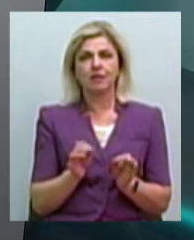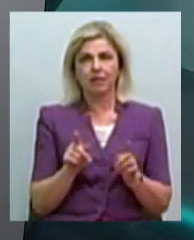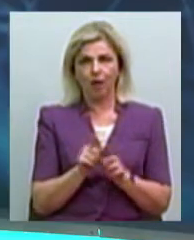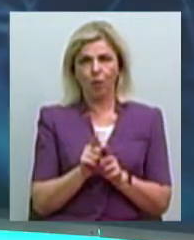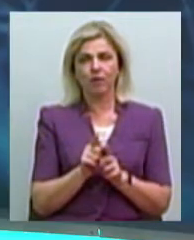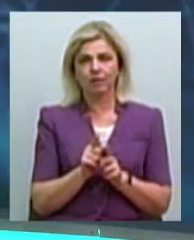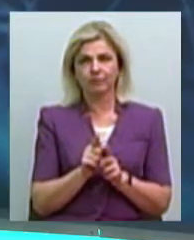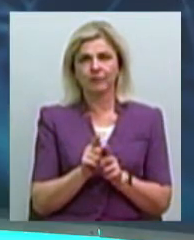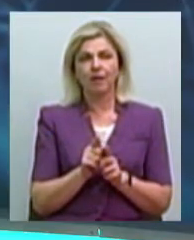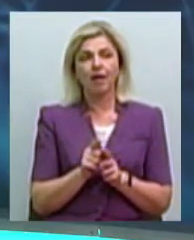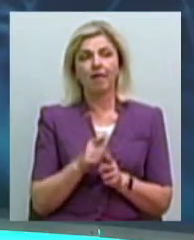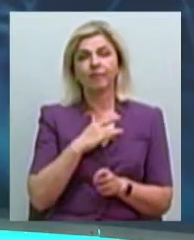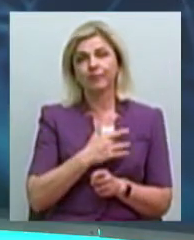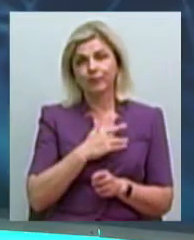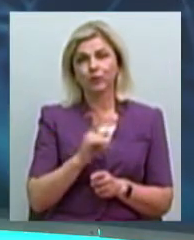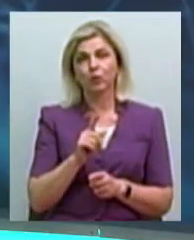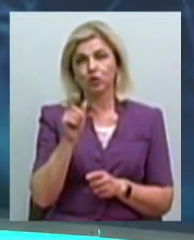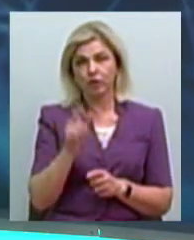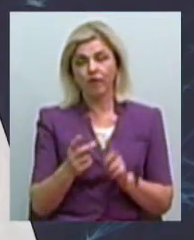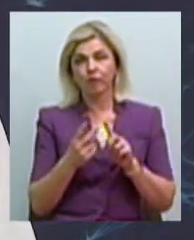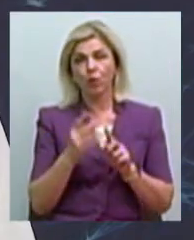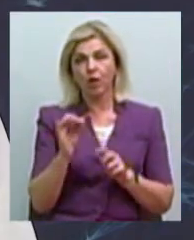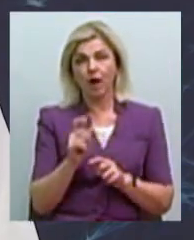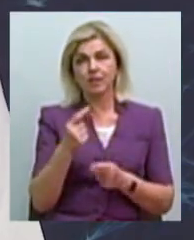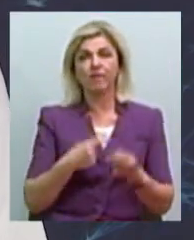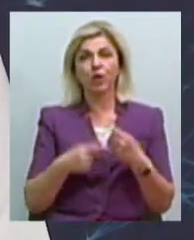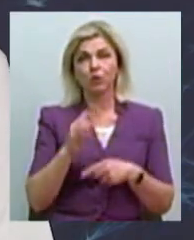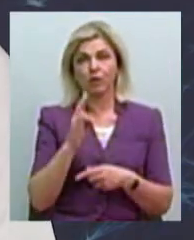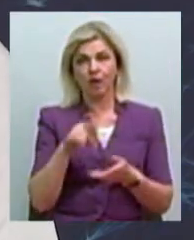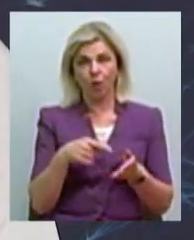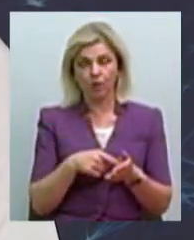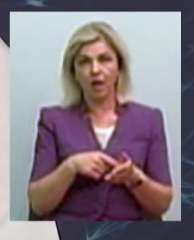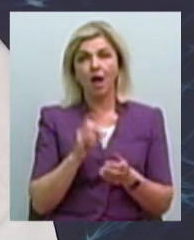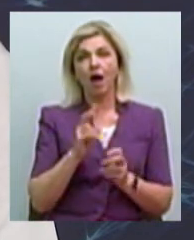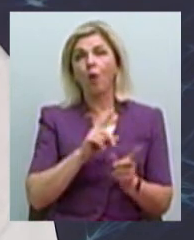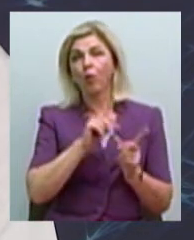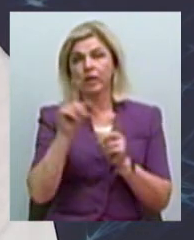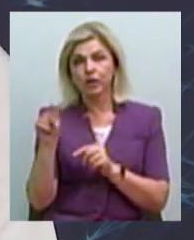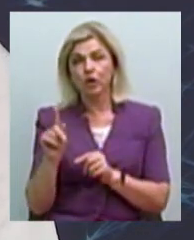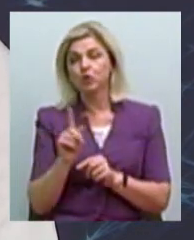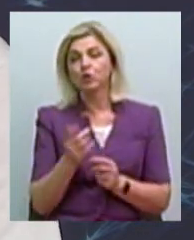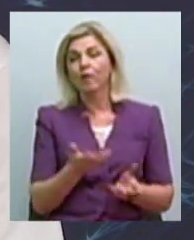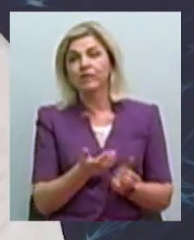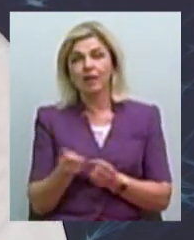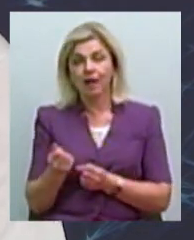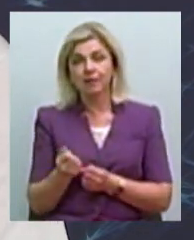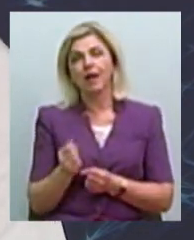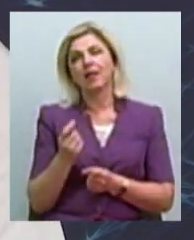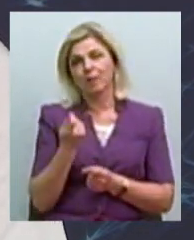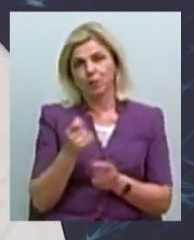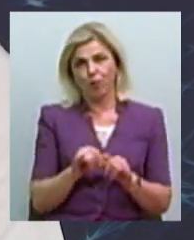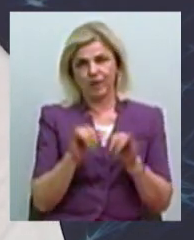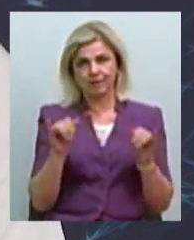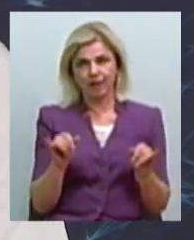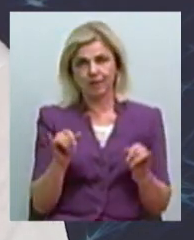посыл. Вероятность того, что человек второй раз вернется в Николаев после того, когда он уедет отсюда с чем-то, немножко возрастает.